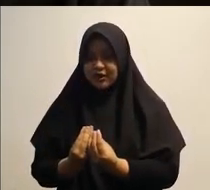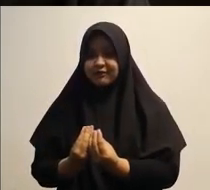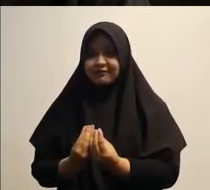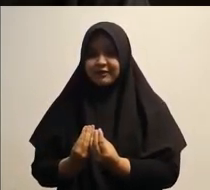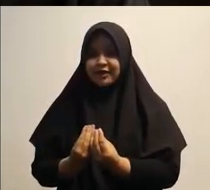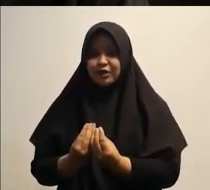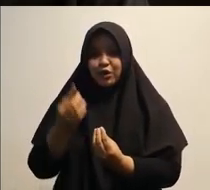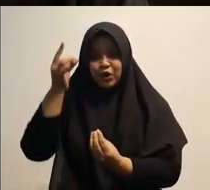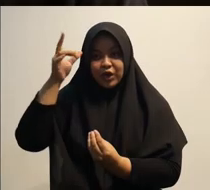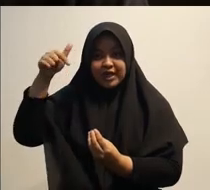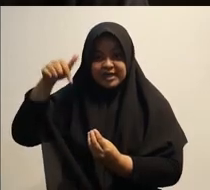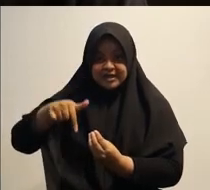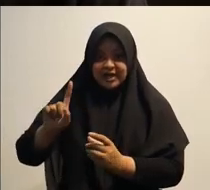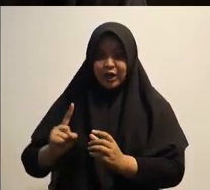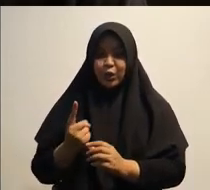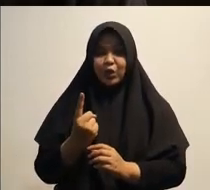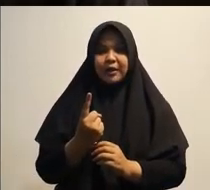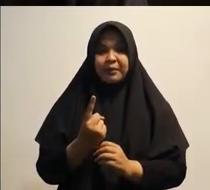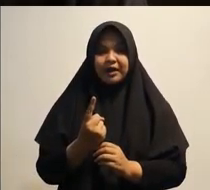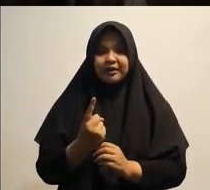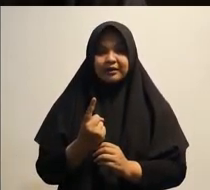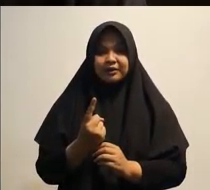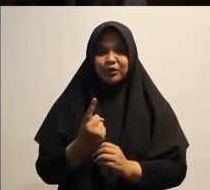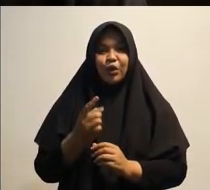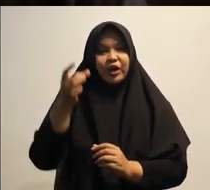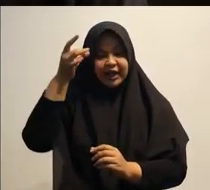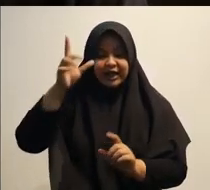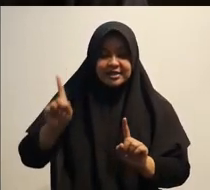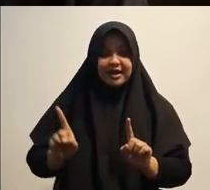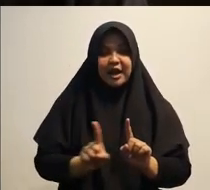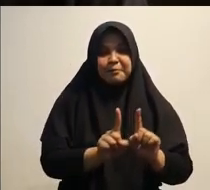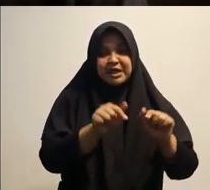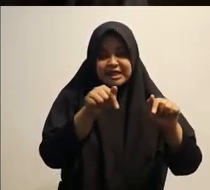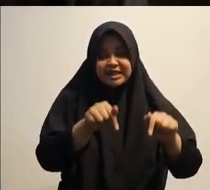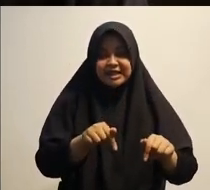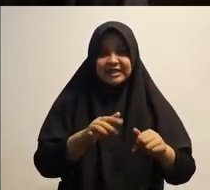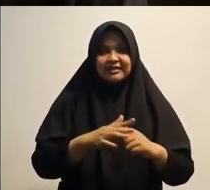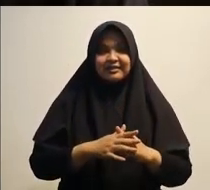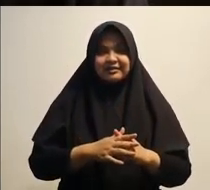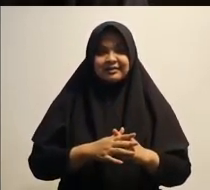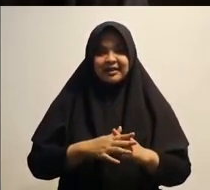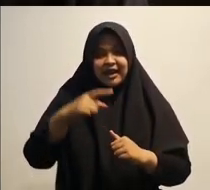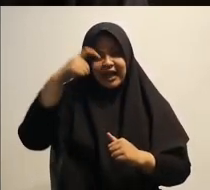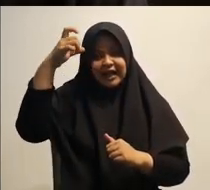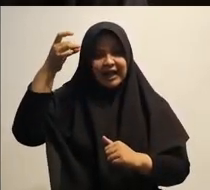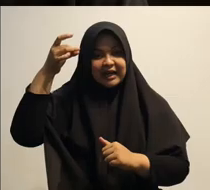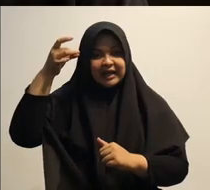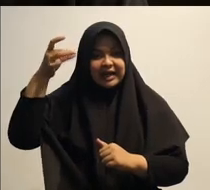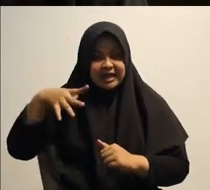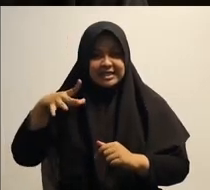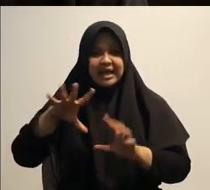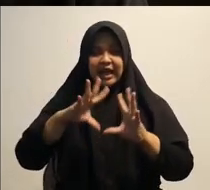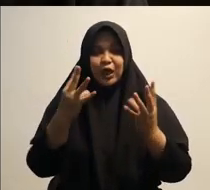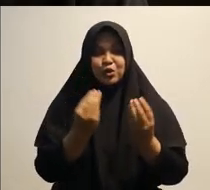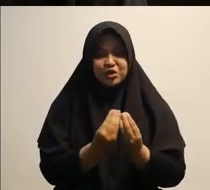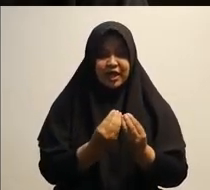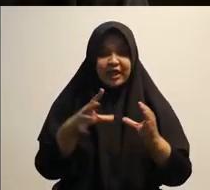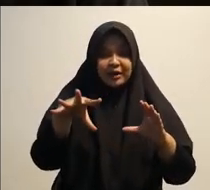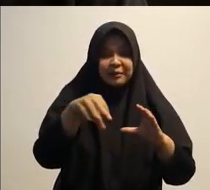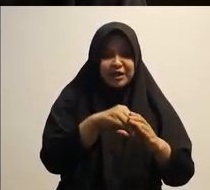memang untuk di desa-desa sini, terutama untuk desa dampingan sih, karena desa inklusi